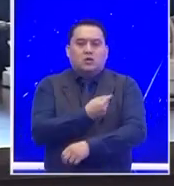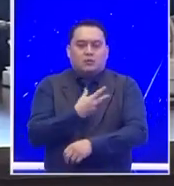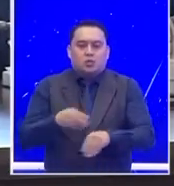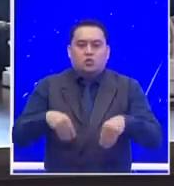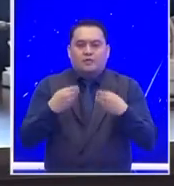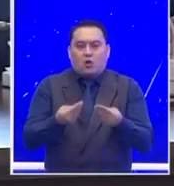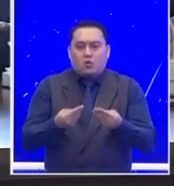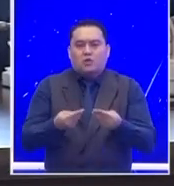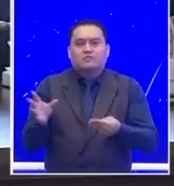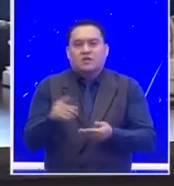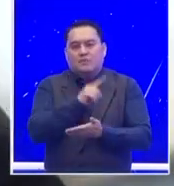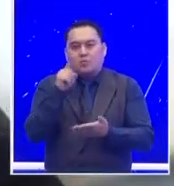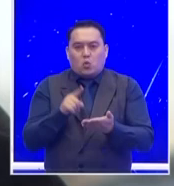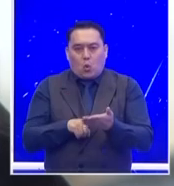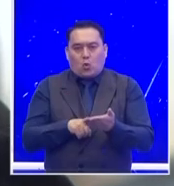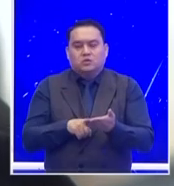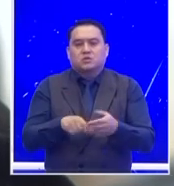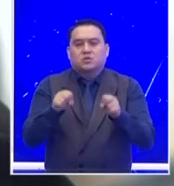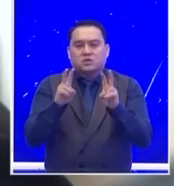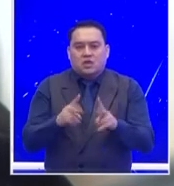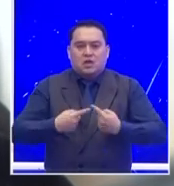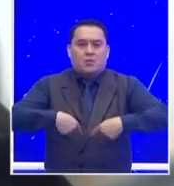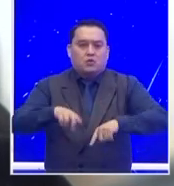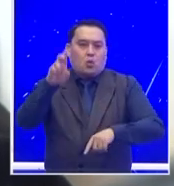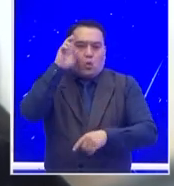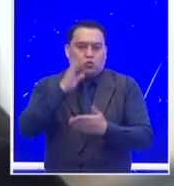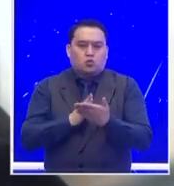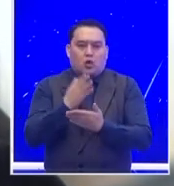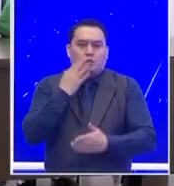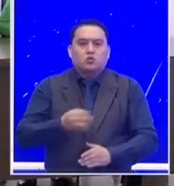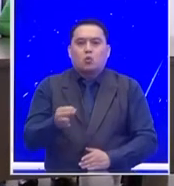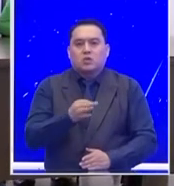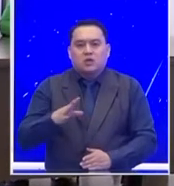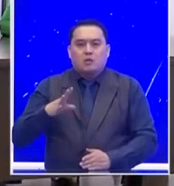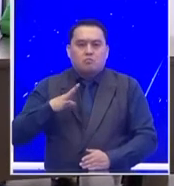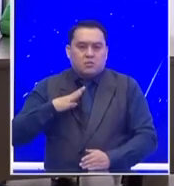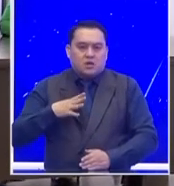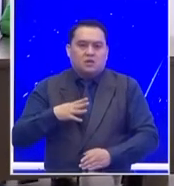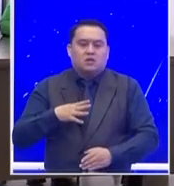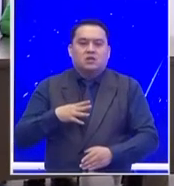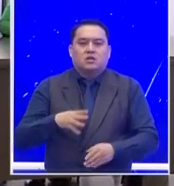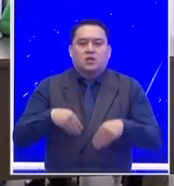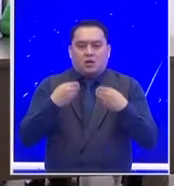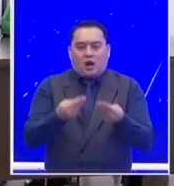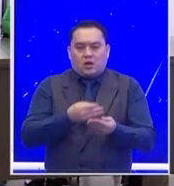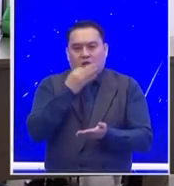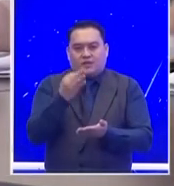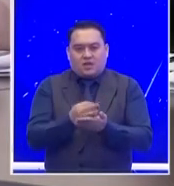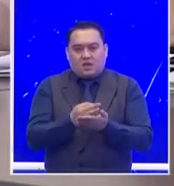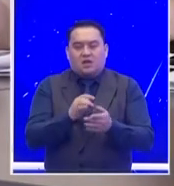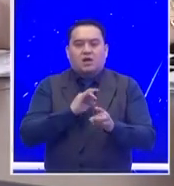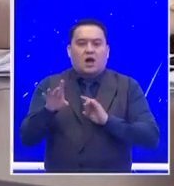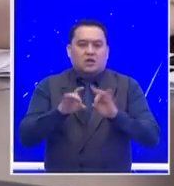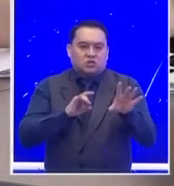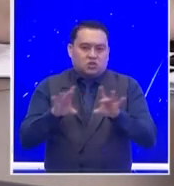ОСМС. На все вопросы общественности специалистами Департамента госслужбы по Алматинской области были даны исчерпывающие ответы